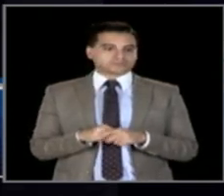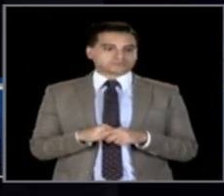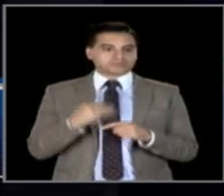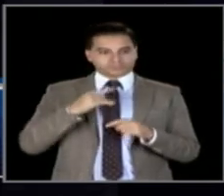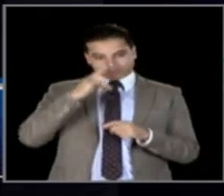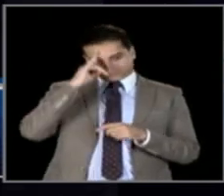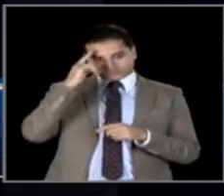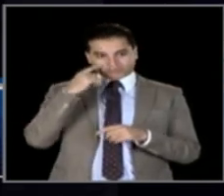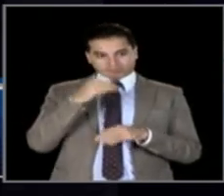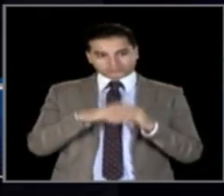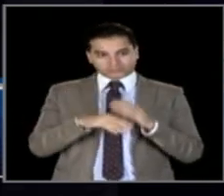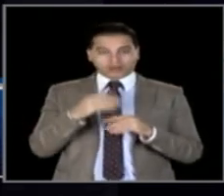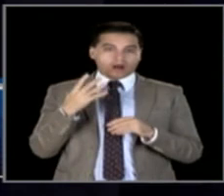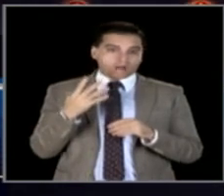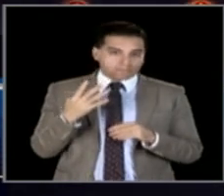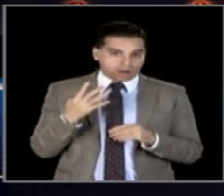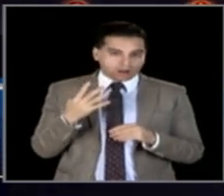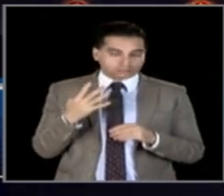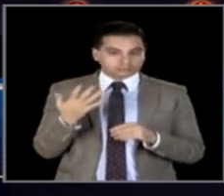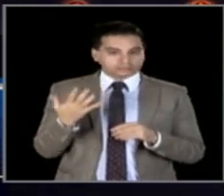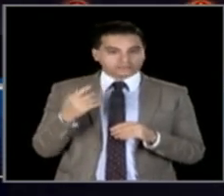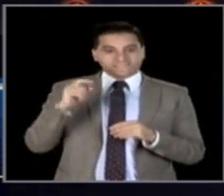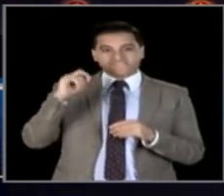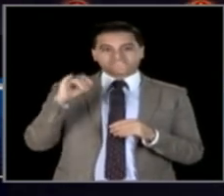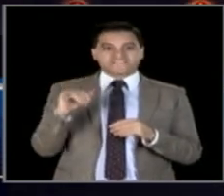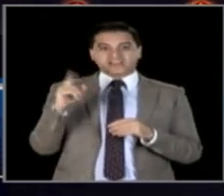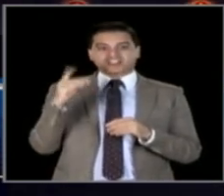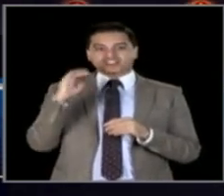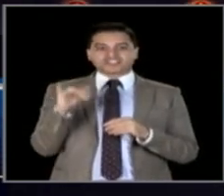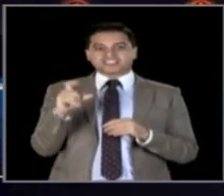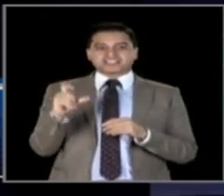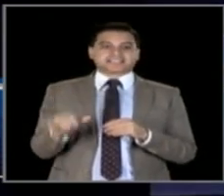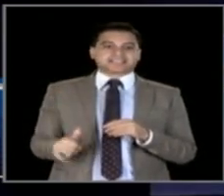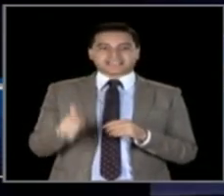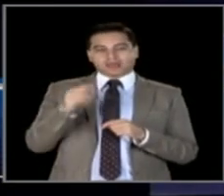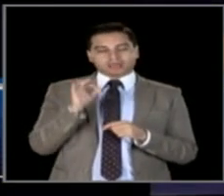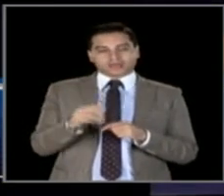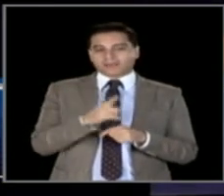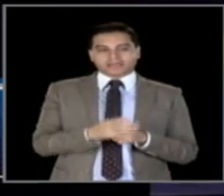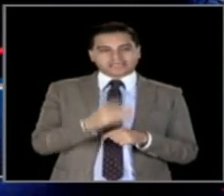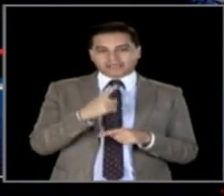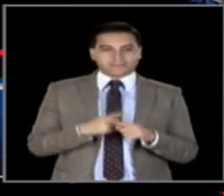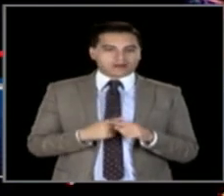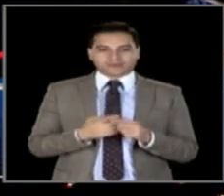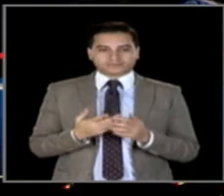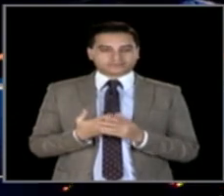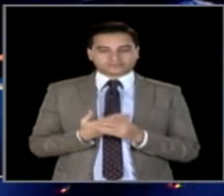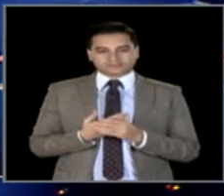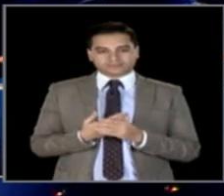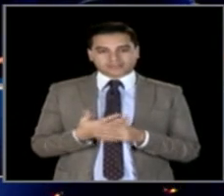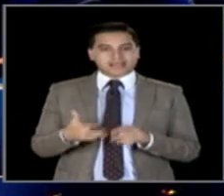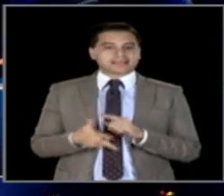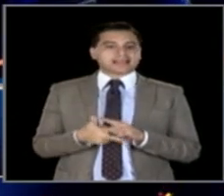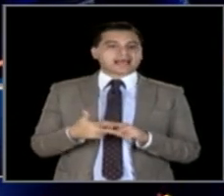هنخمن 4. فيرجينيا طبعا إجابة خاطئة. هما إيه التلاتة؟